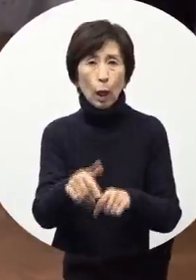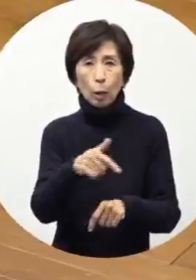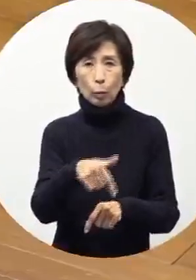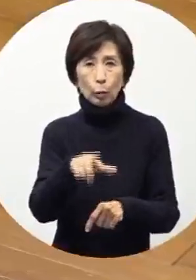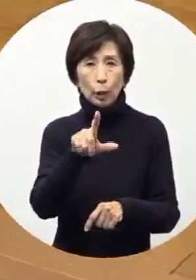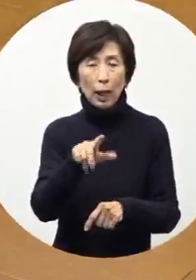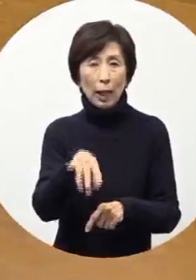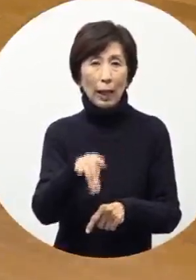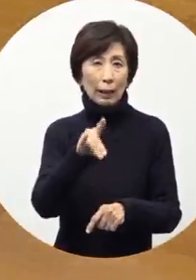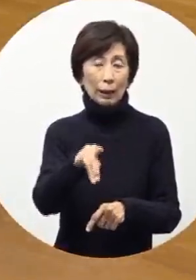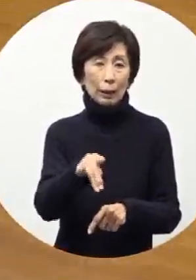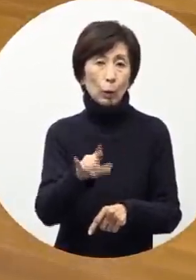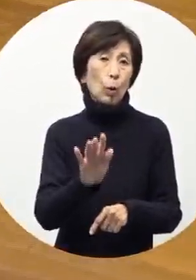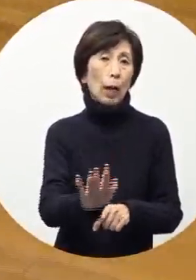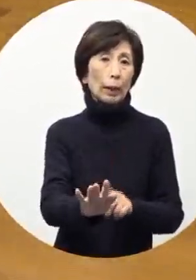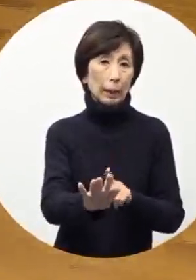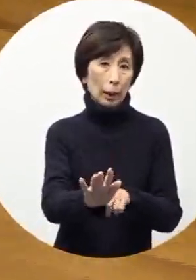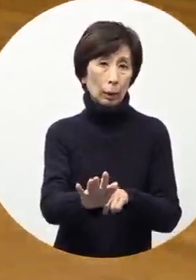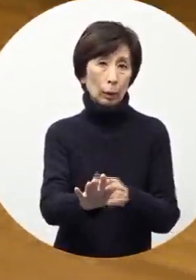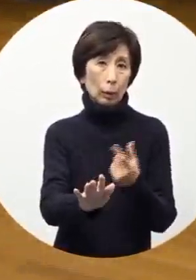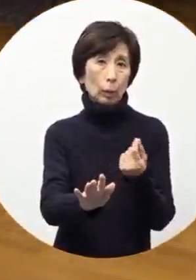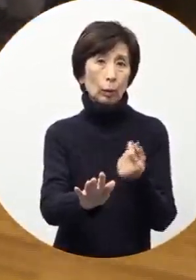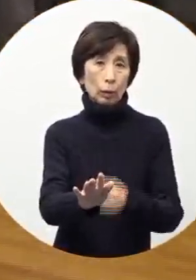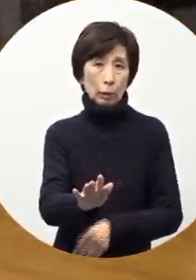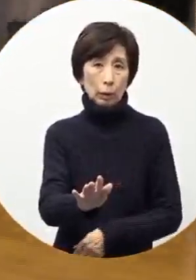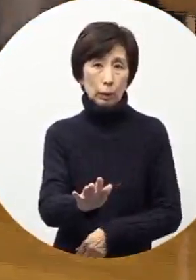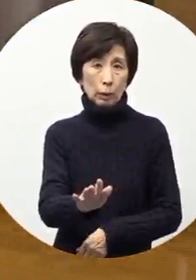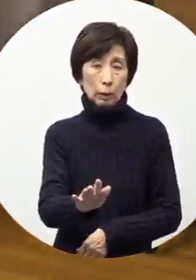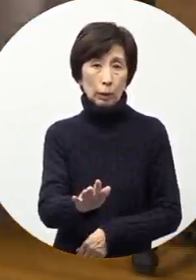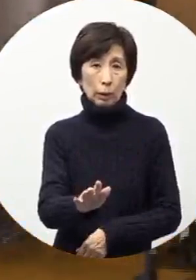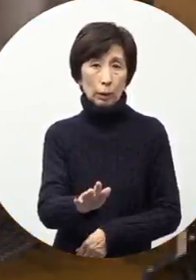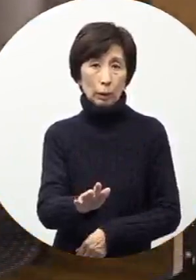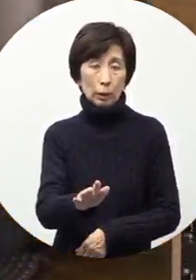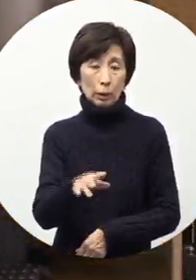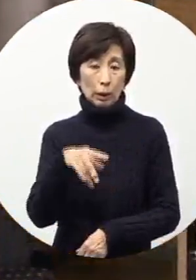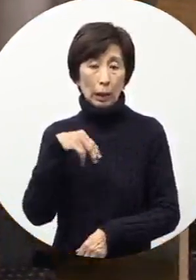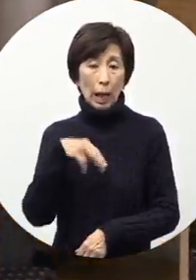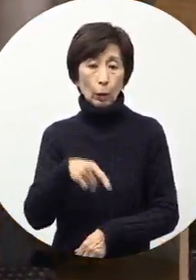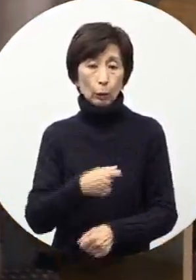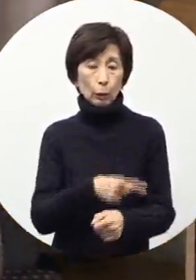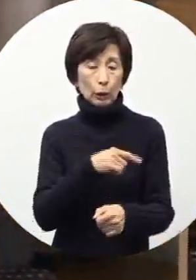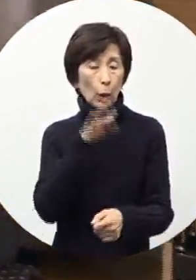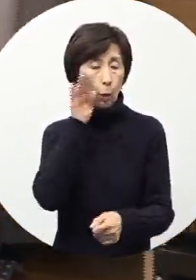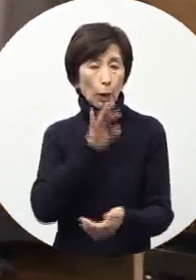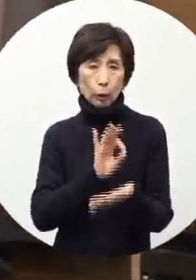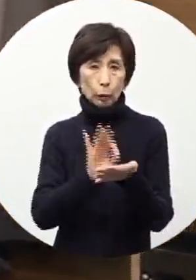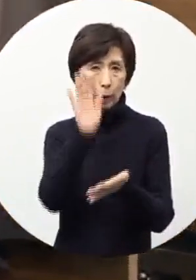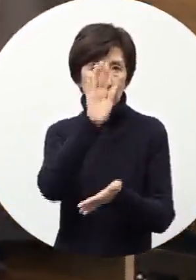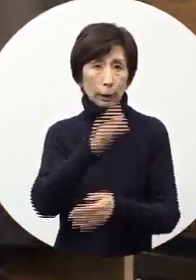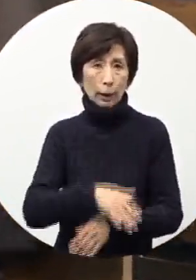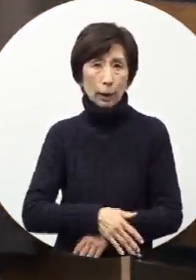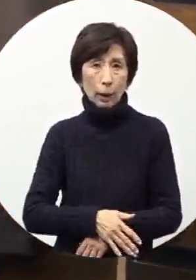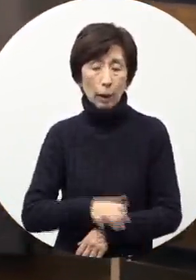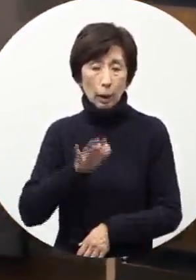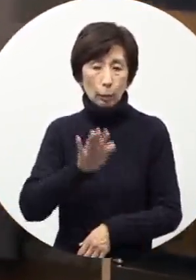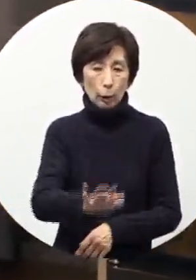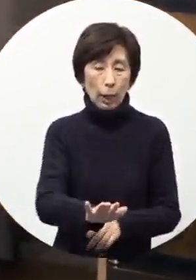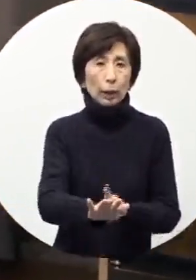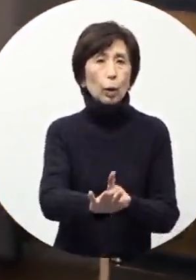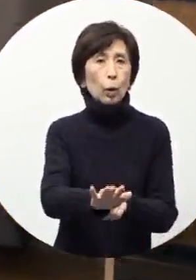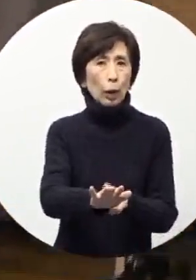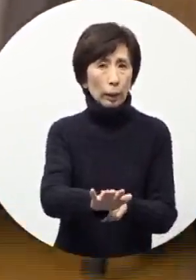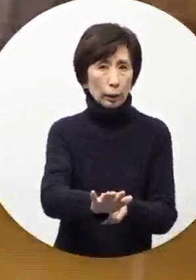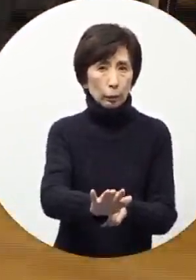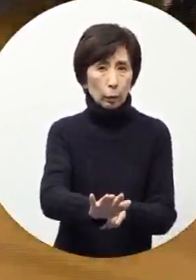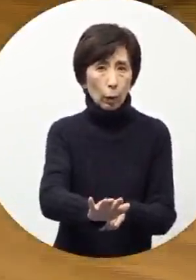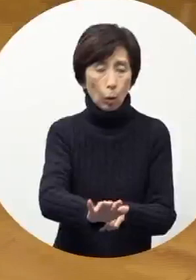ってるのにブレーキをかけてるので、歩く力をうまく使えることができないっていうのが一つ。あとはブレーキをかけた分、その衝撃